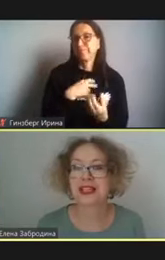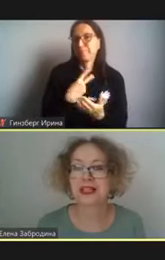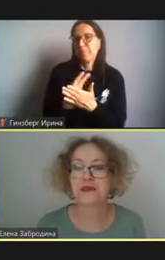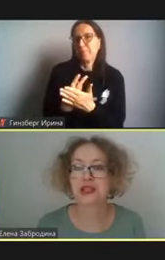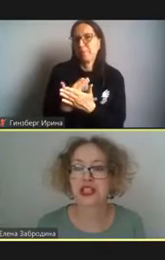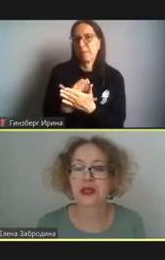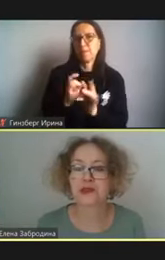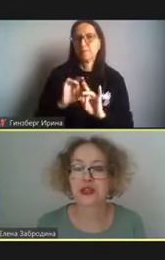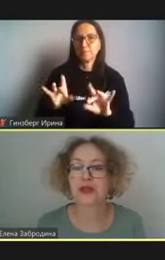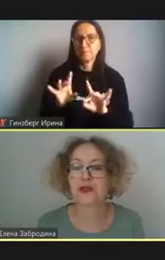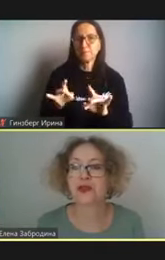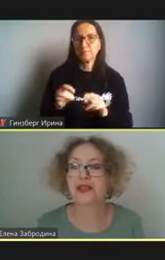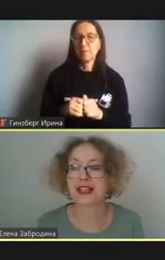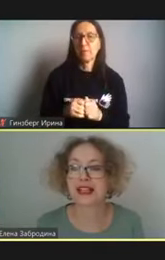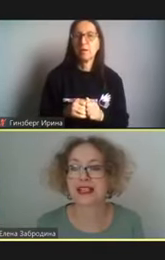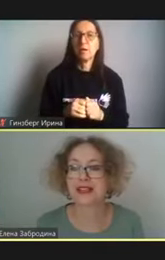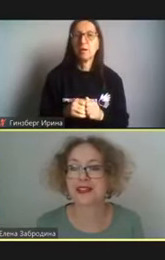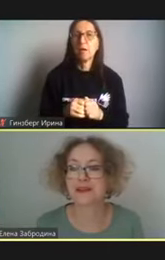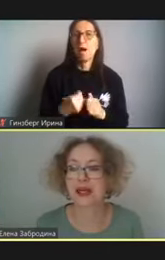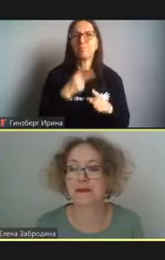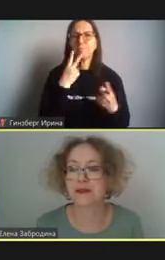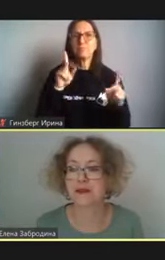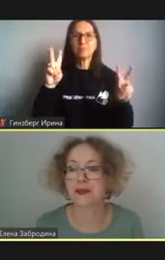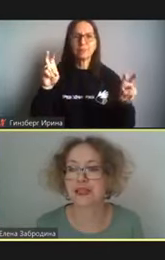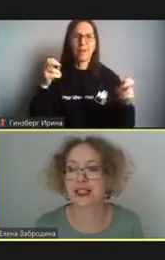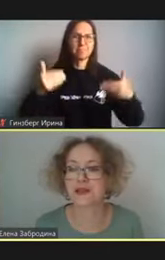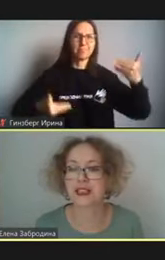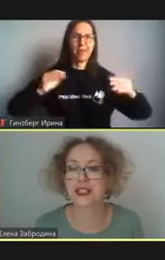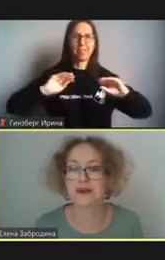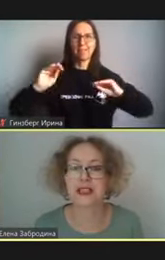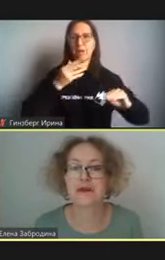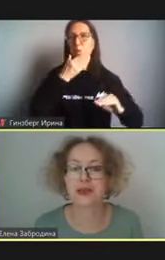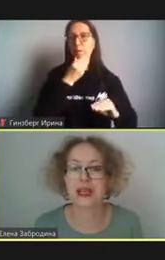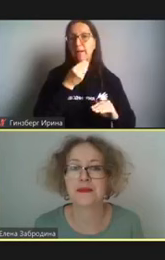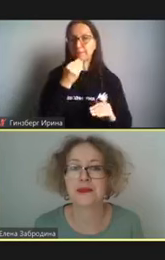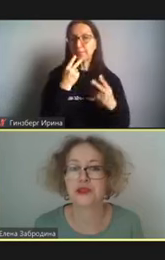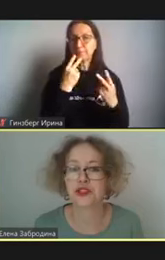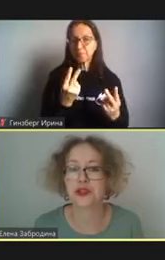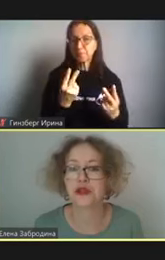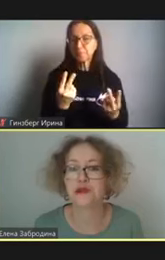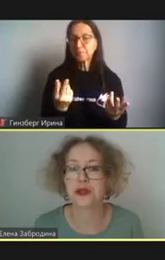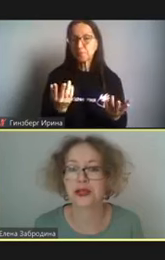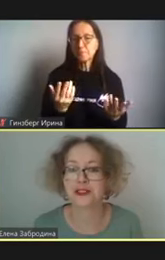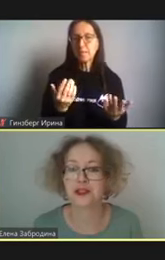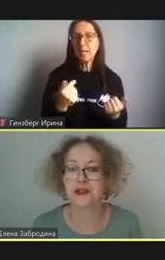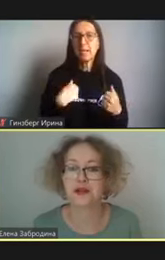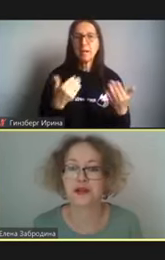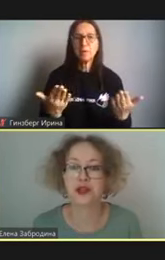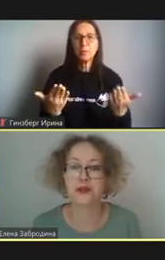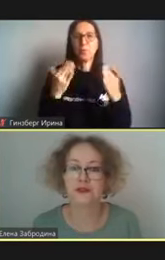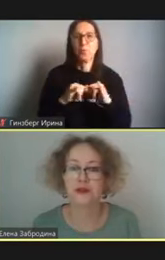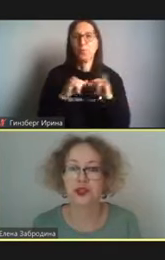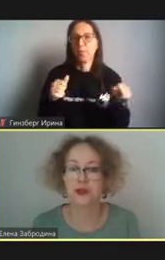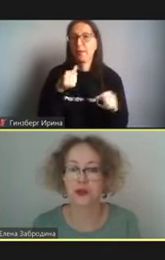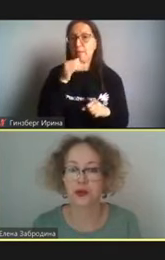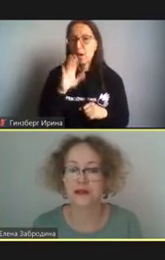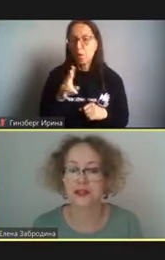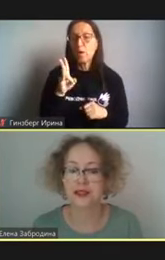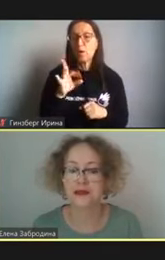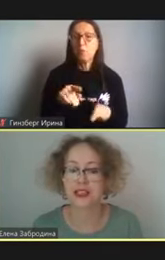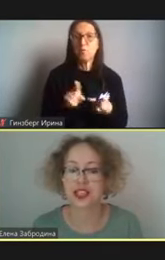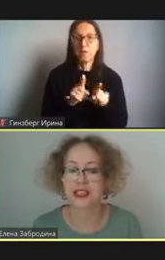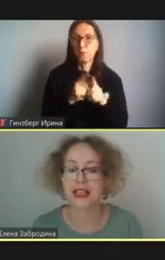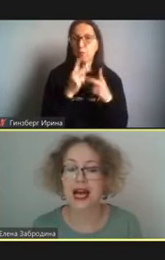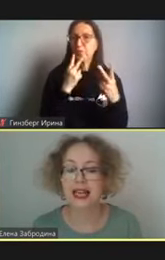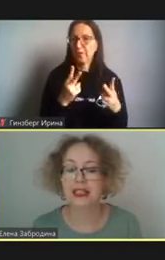вот таких работ, даже немножечко, может быть, декоративных. Вот опять вот посмотрите, вот здесь я не могу, к сожалению, приблизить эту работу, но мы с вами ее неплохо